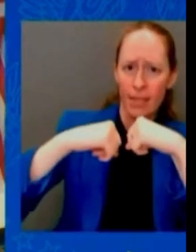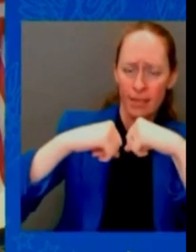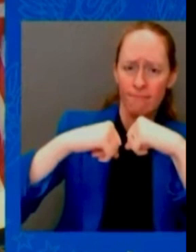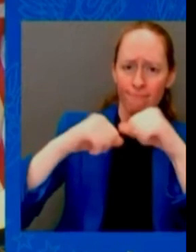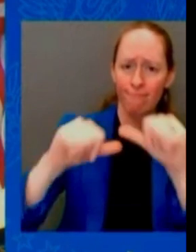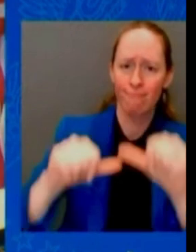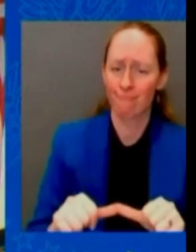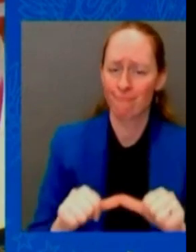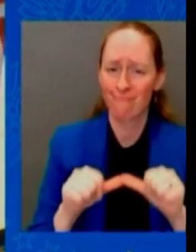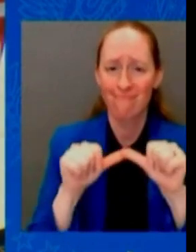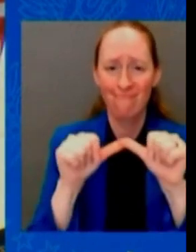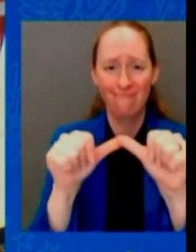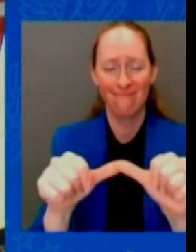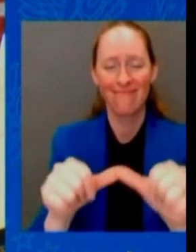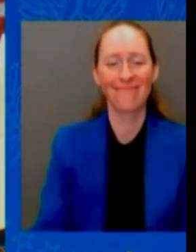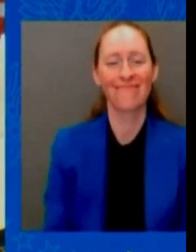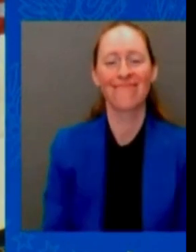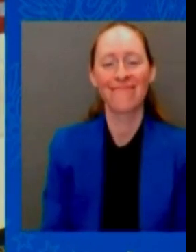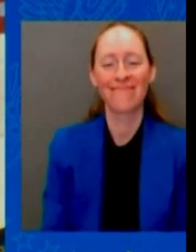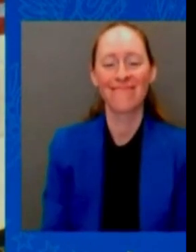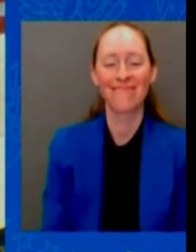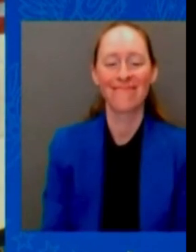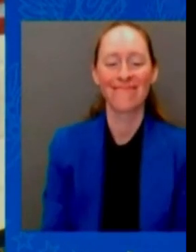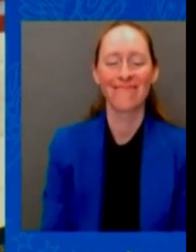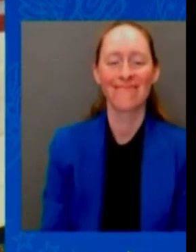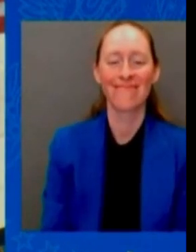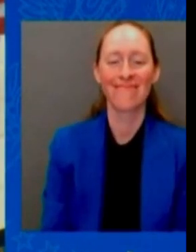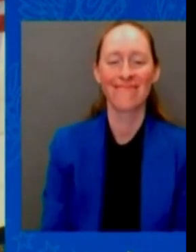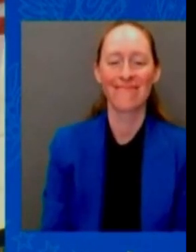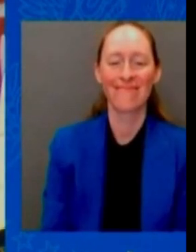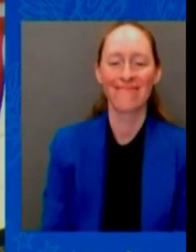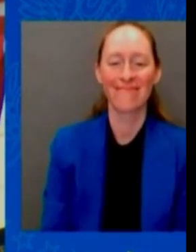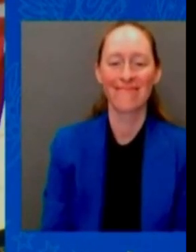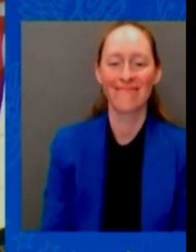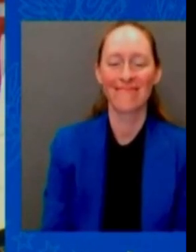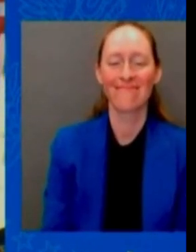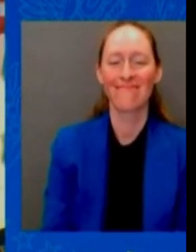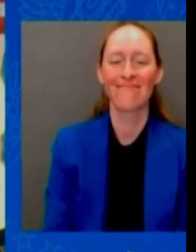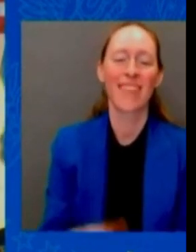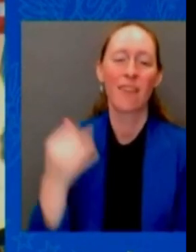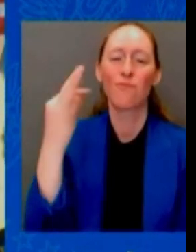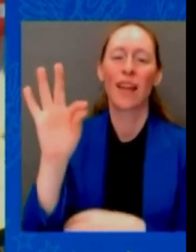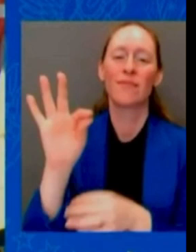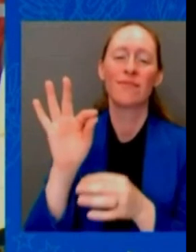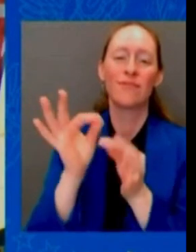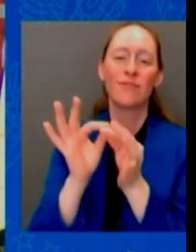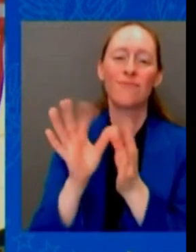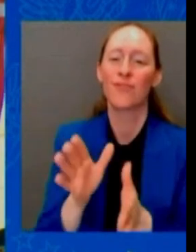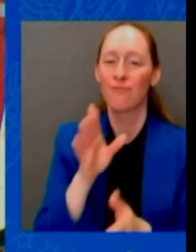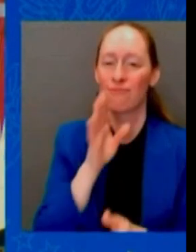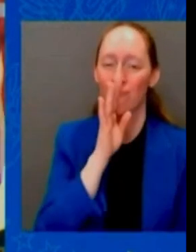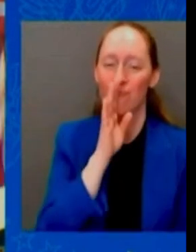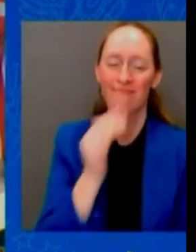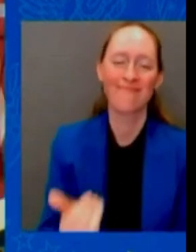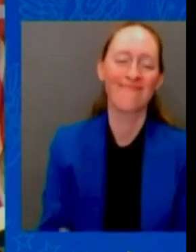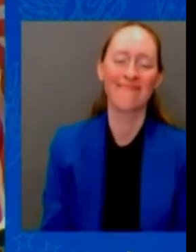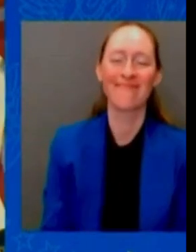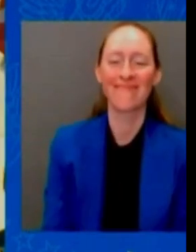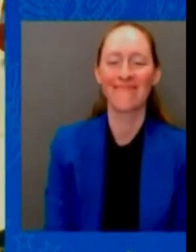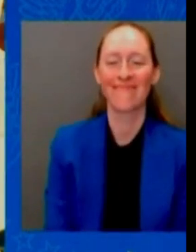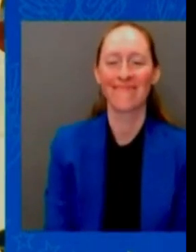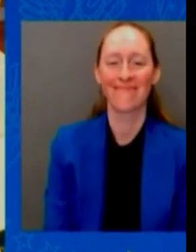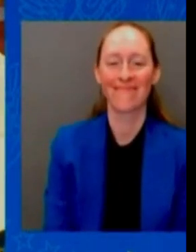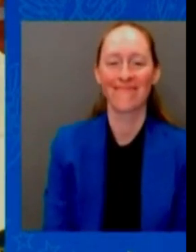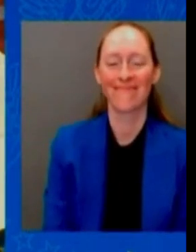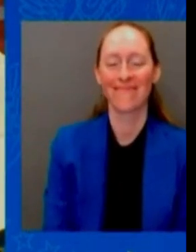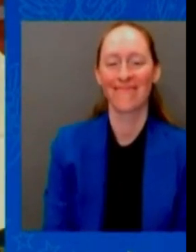Lafayette, qui a contribué au succès de notre révolution, au sacrifice des GI américains qui ont pris d'assaut les plages de Normandie, notre